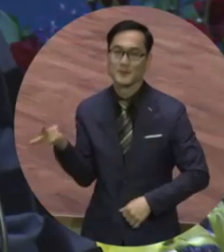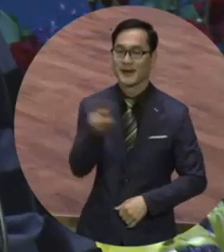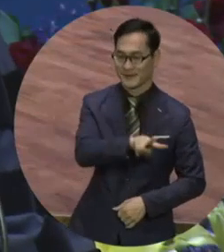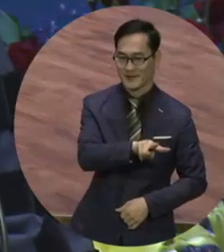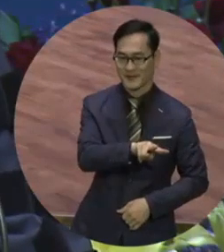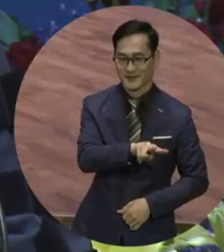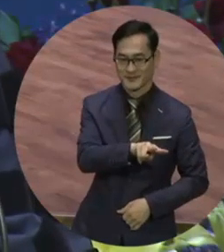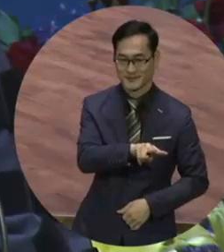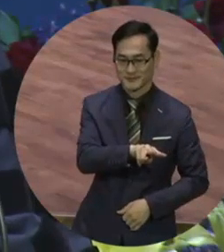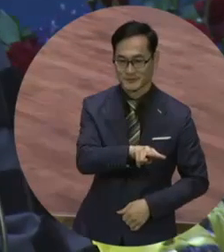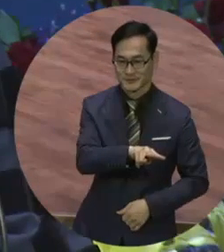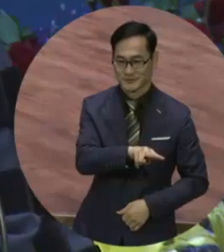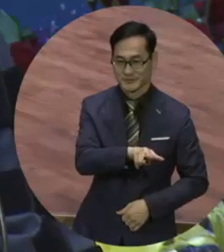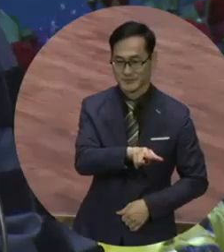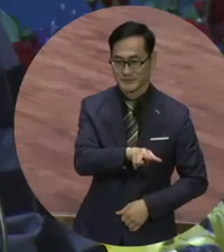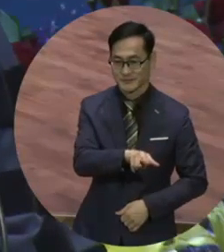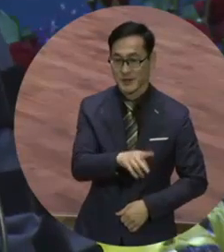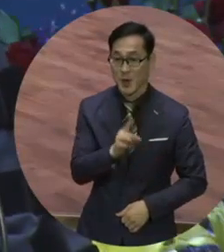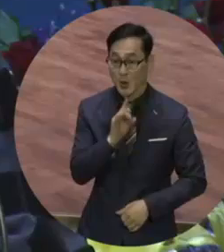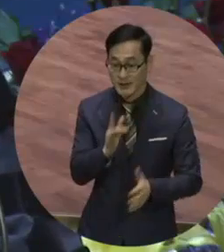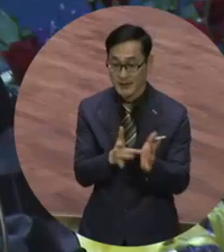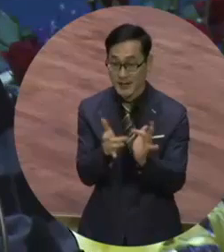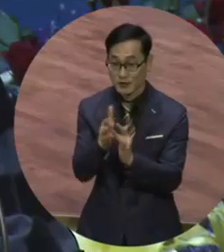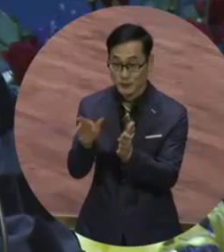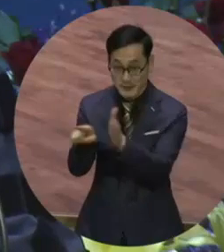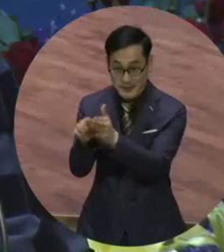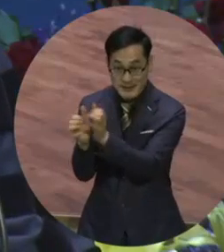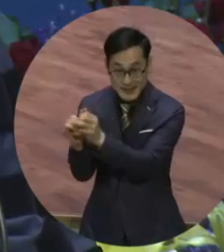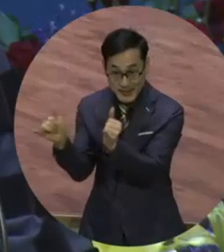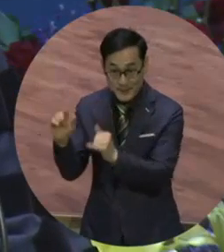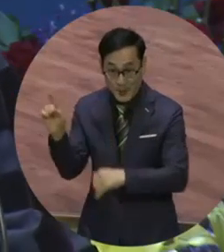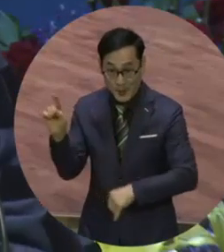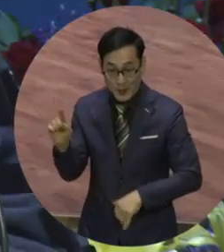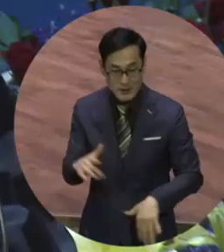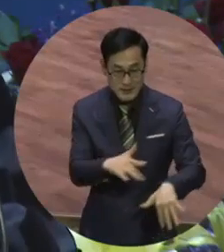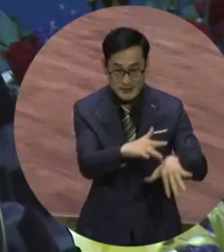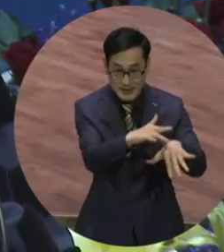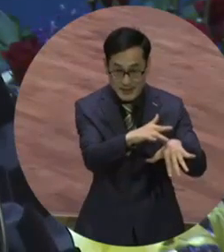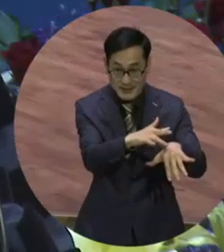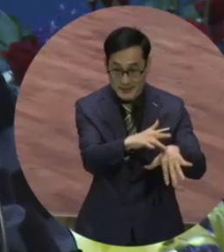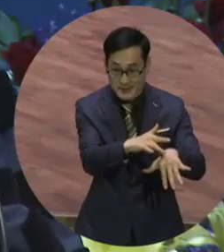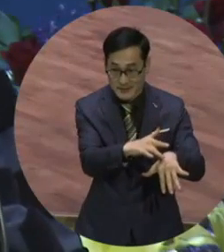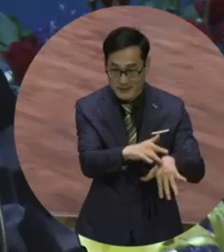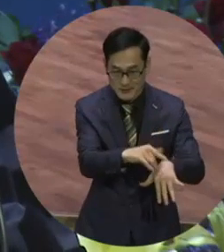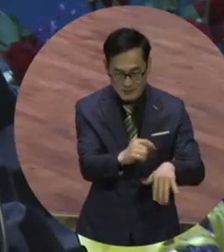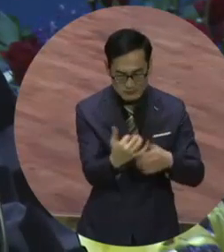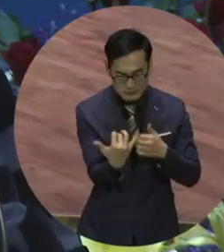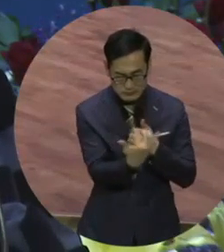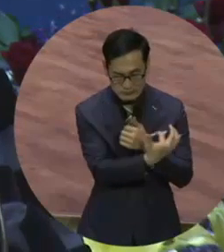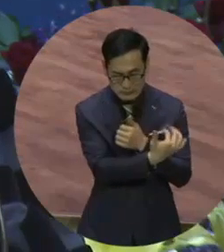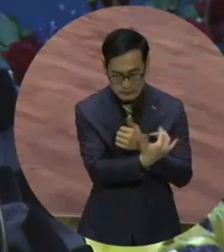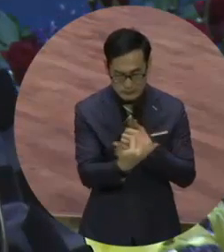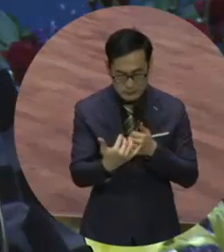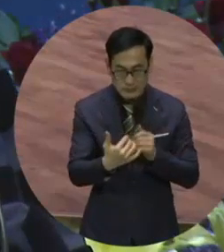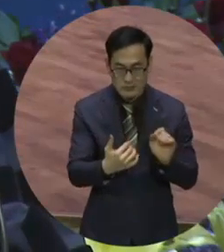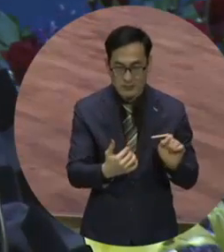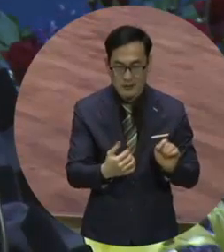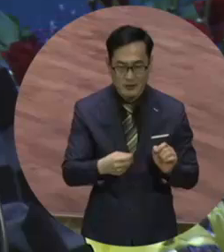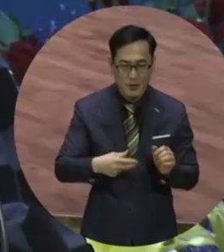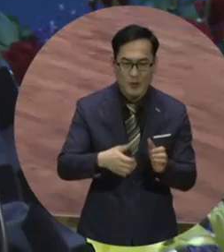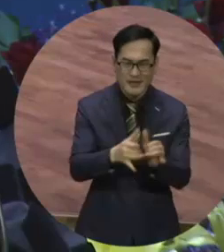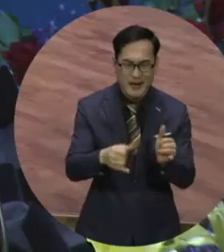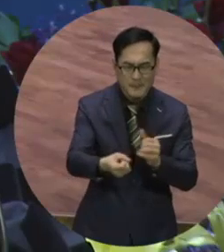의인은 예수 믿는 사람은 뭐로 사느냐? 사람의 이 말 저 말 이런저런 환경 따라 흘러가는 것이